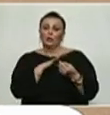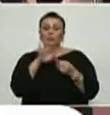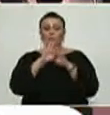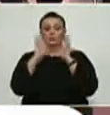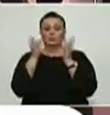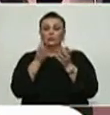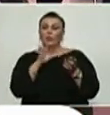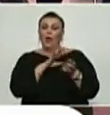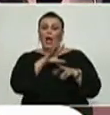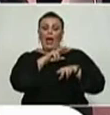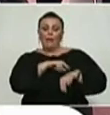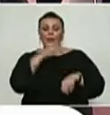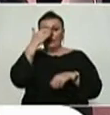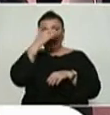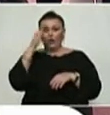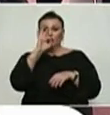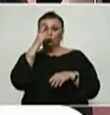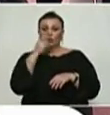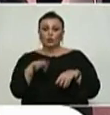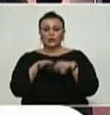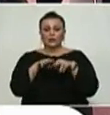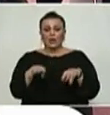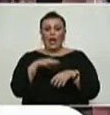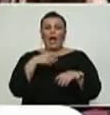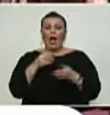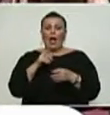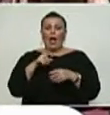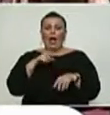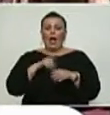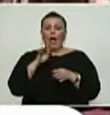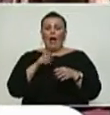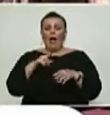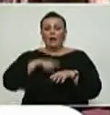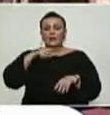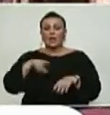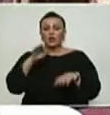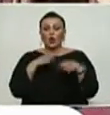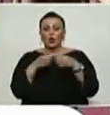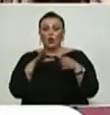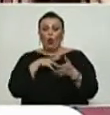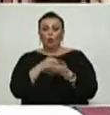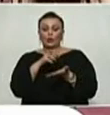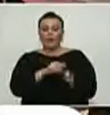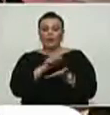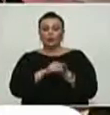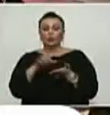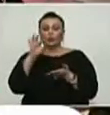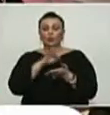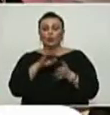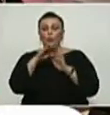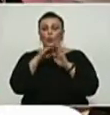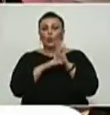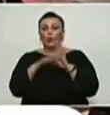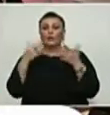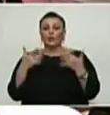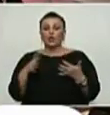olundu. Əmək və Əhalinin Sosial Müdafiəsi Naziri həssas qrupdan olan 5500 şəxsin özünü məşğulluq proqramına cəlb edildiyini və 2500